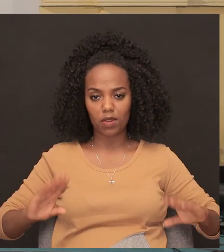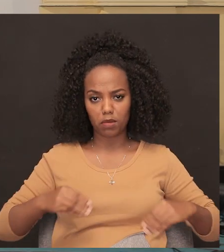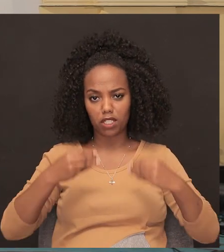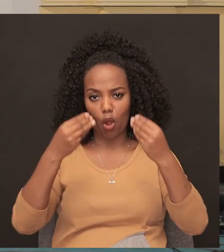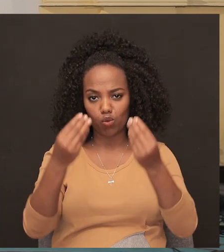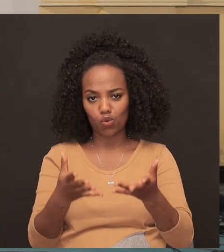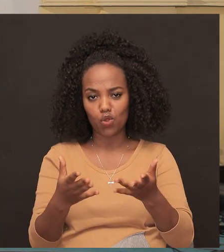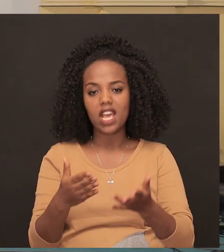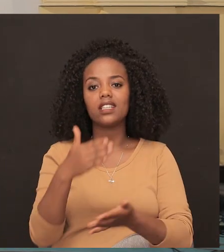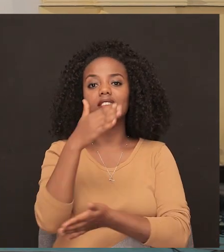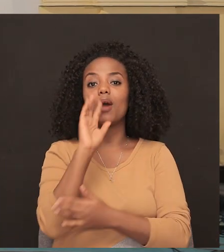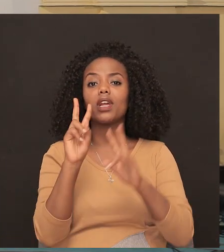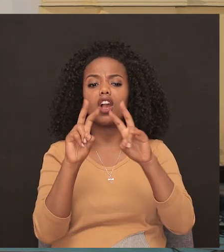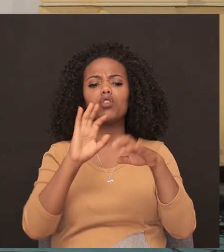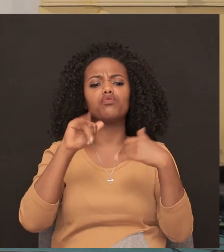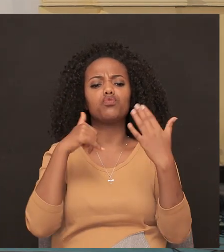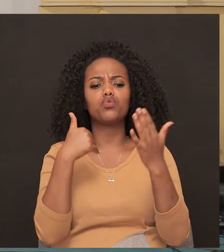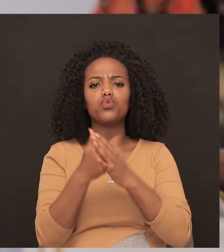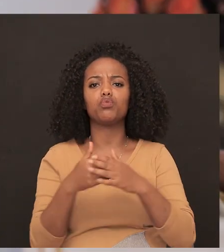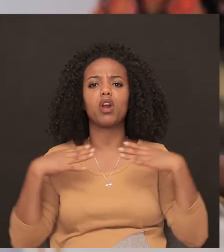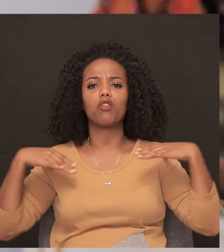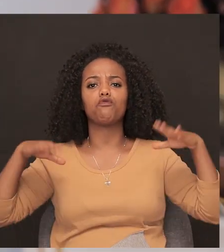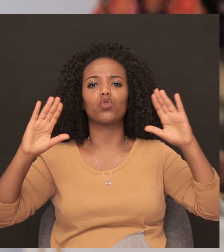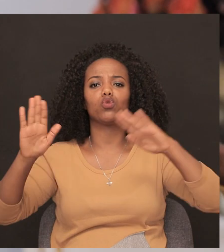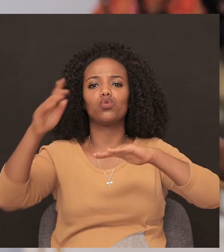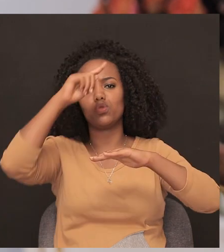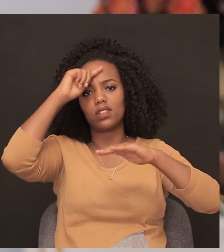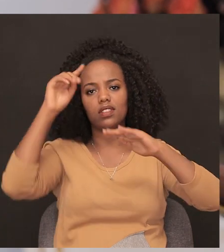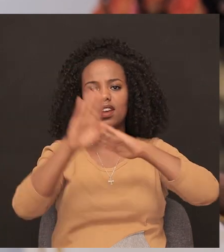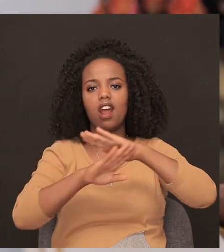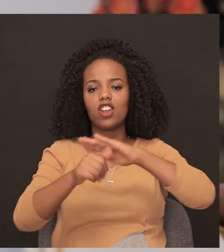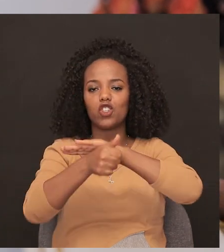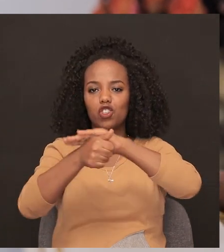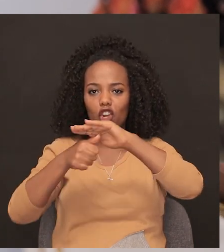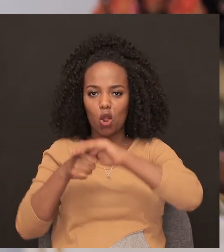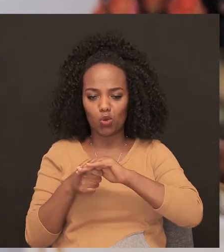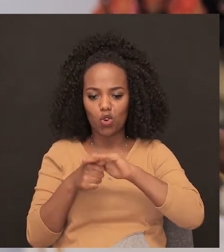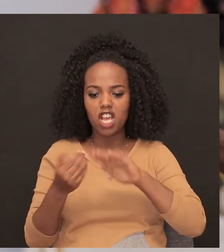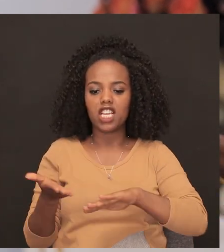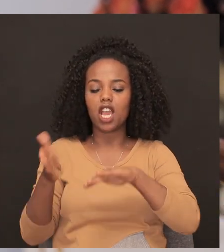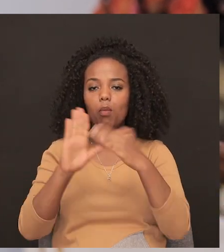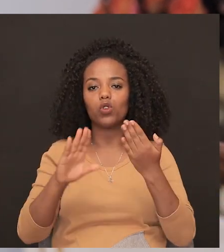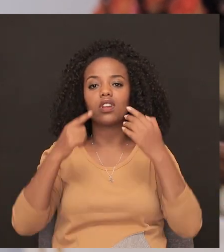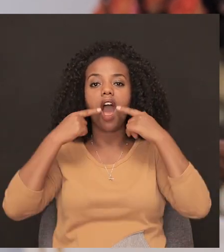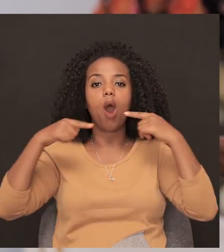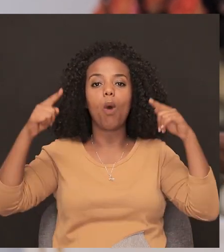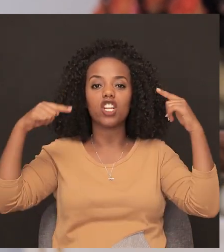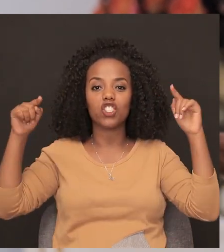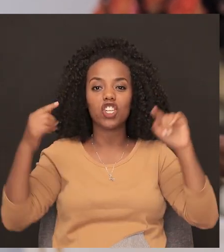ይስጣችሁ። እግዚአብሔር ከክፉ ሁሉ በክንፎቹ ጥላ ይሸሽጋችሁ። የሞትን